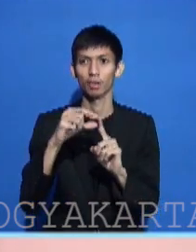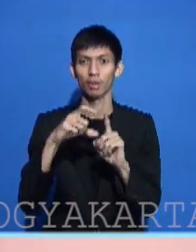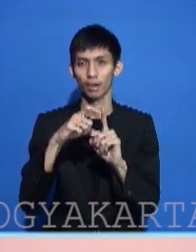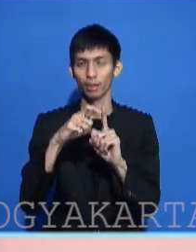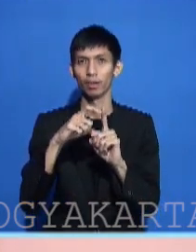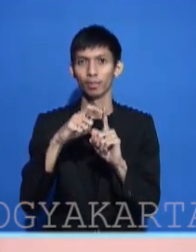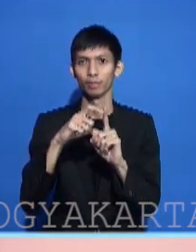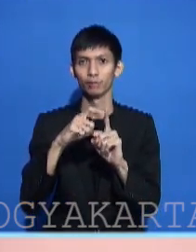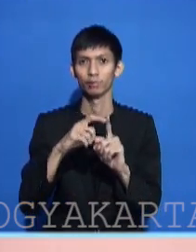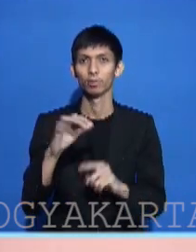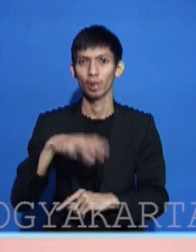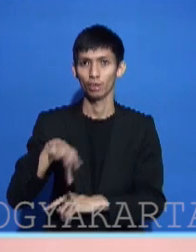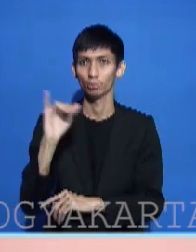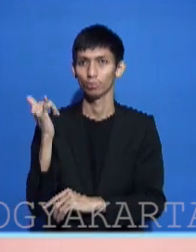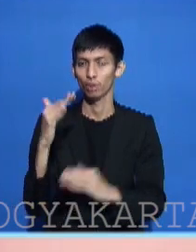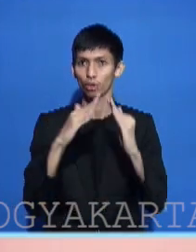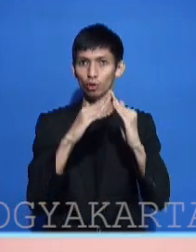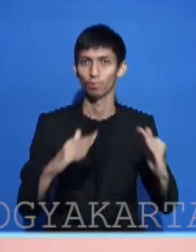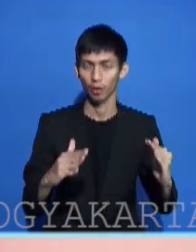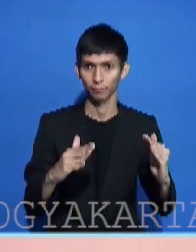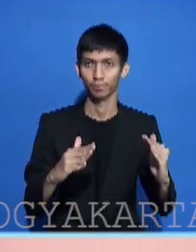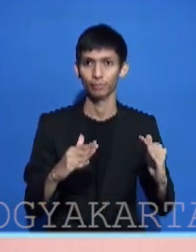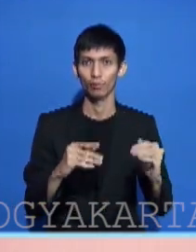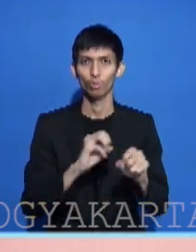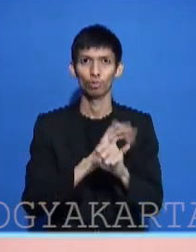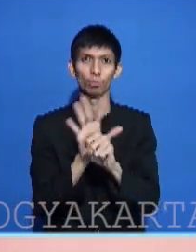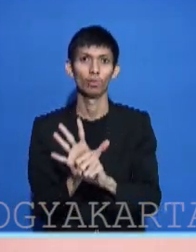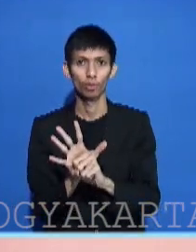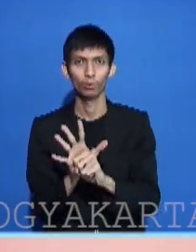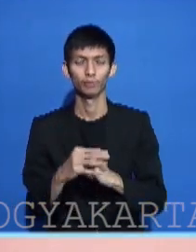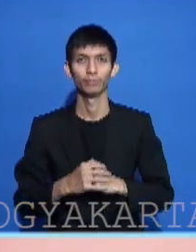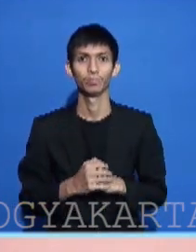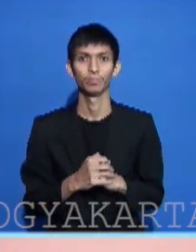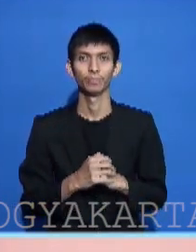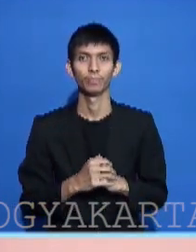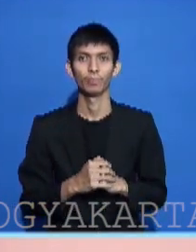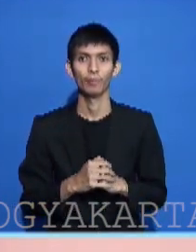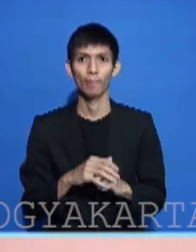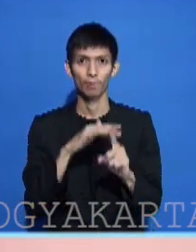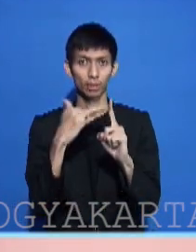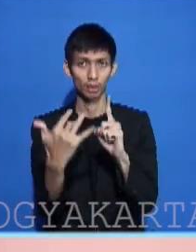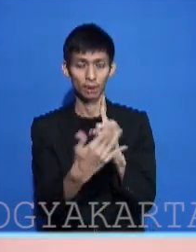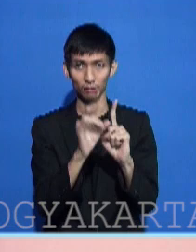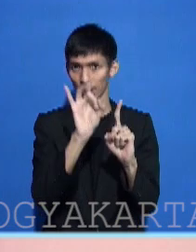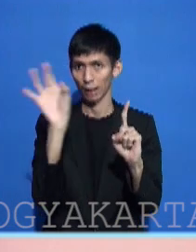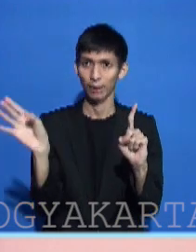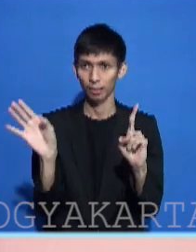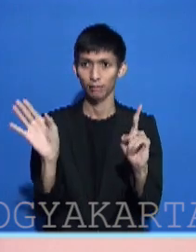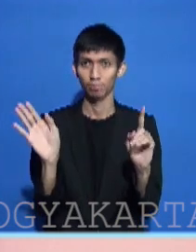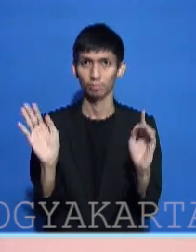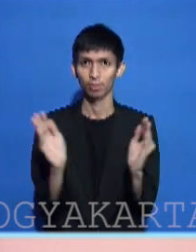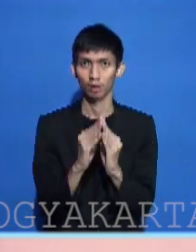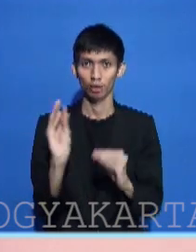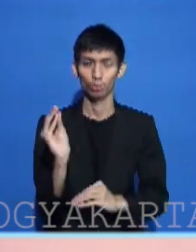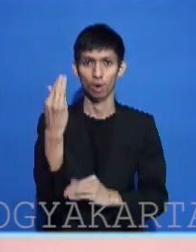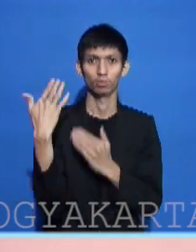Duka Dusun Ngrojo, Kembang Nanggulan, Kulon Progo, Senin siang. Selain warga sekitar, sejumlah pejabat dari lingkungan pemerintah